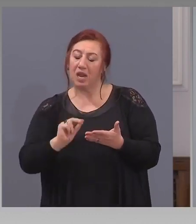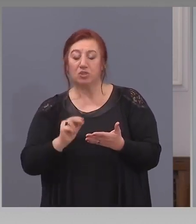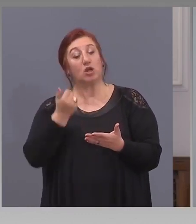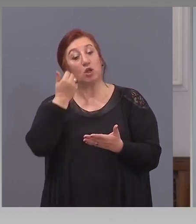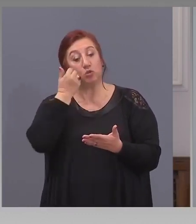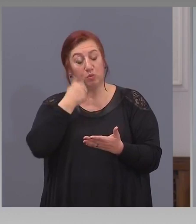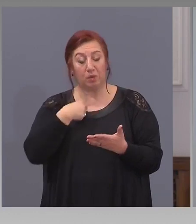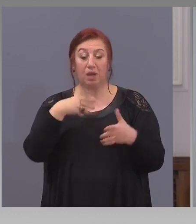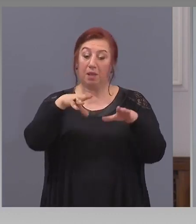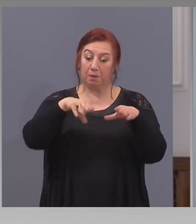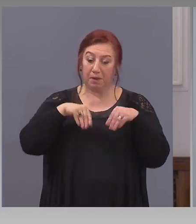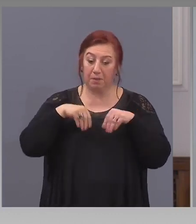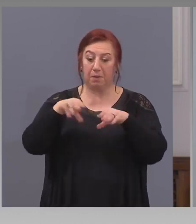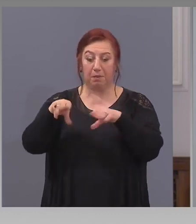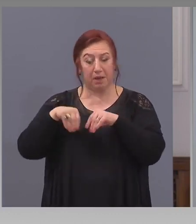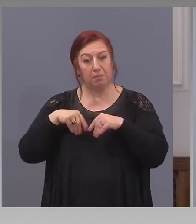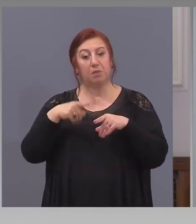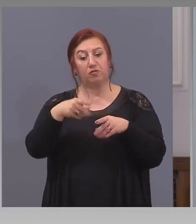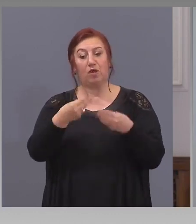мерки до този момент са добри.